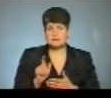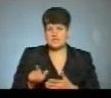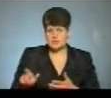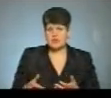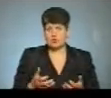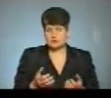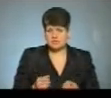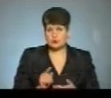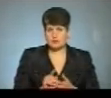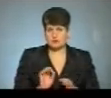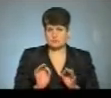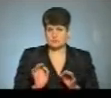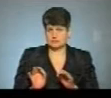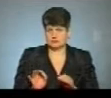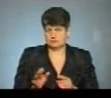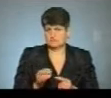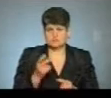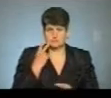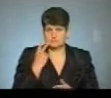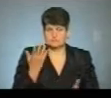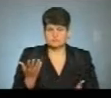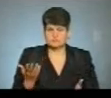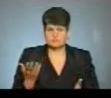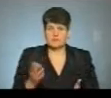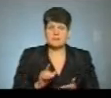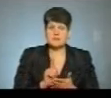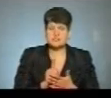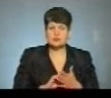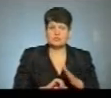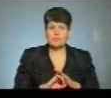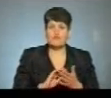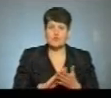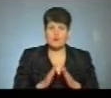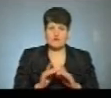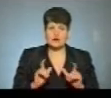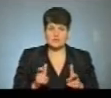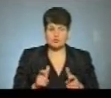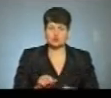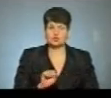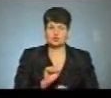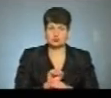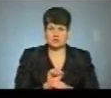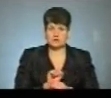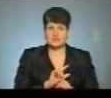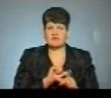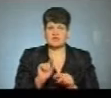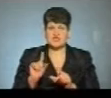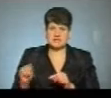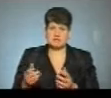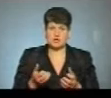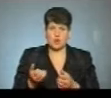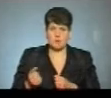у повному обсязі, каже Ігор Москалик. Пенсійний фонд в умовах карантину повністю призупинив виїзні прийоми